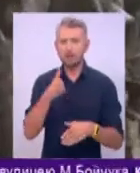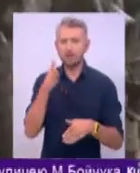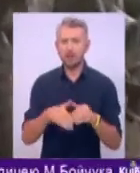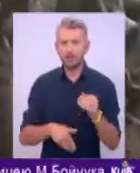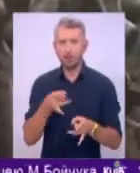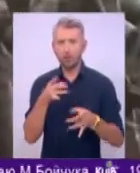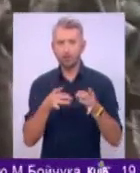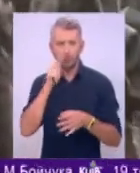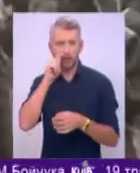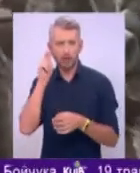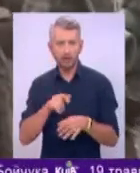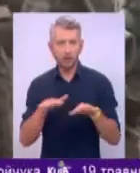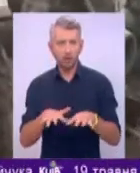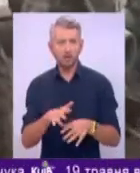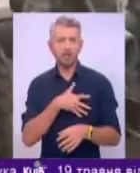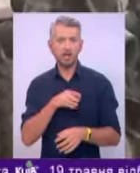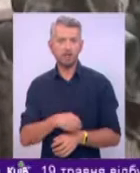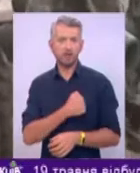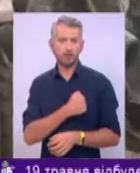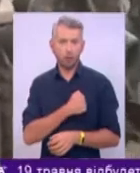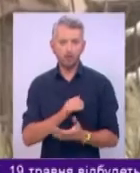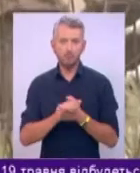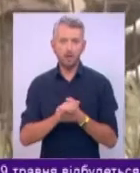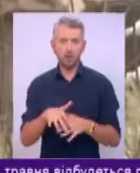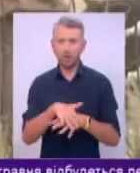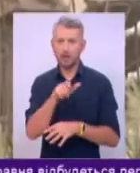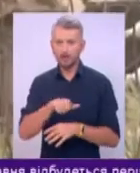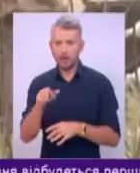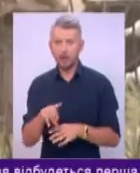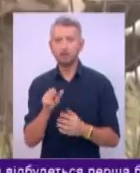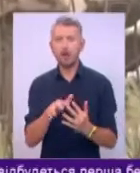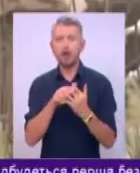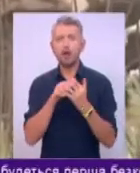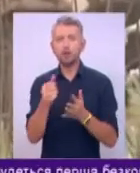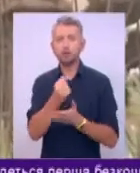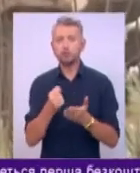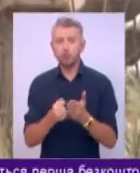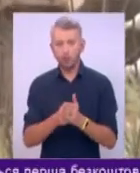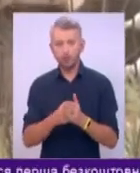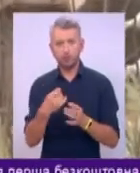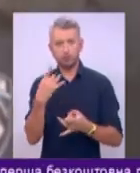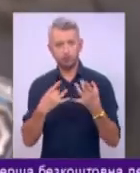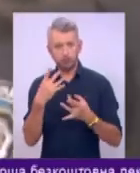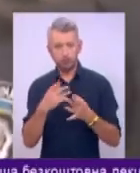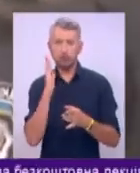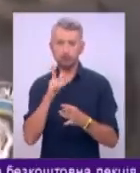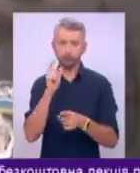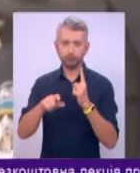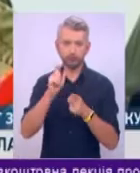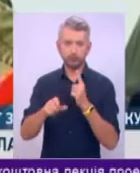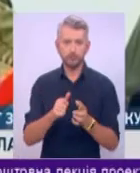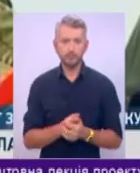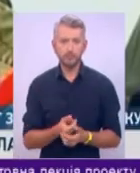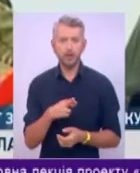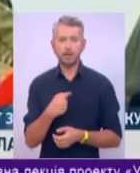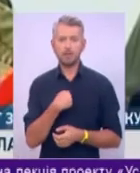обстріли українських позицій та загибель військових і мирного населення. На збройні провокації ворог отримає відсіч. Для мене,